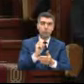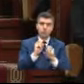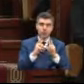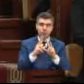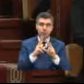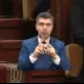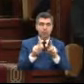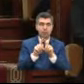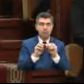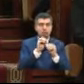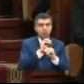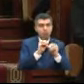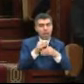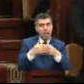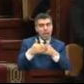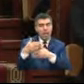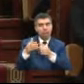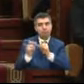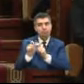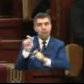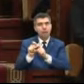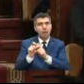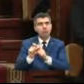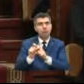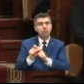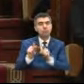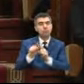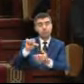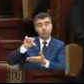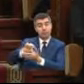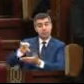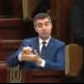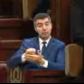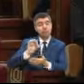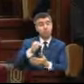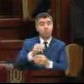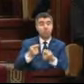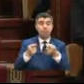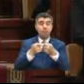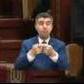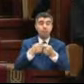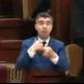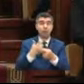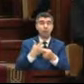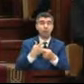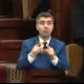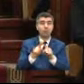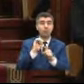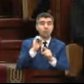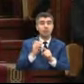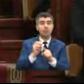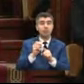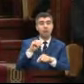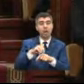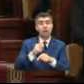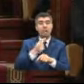الترقيه ديالها قرب القضاء المواطنين، ولكن كان بالنسبه لبعض المراكز الاخرى كان خصها تستافد منها مركز القاضي المقيم بتهله، حيث